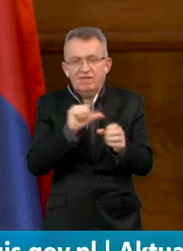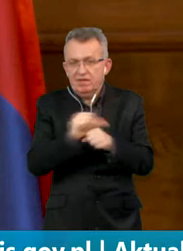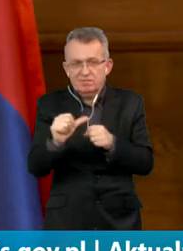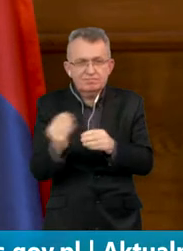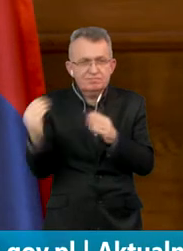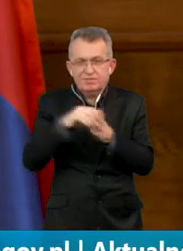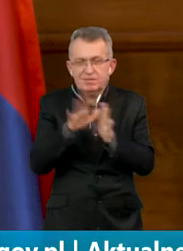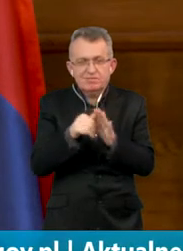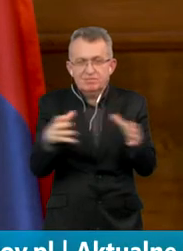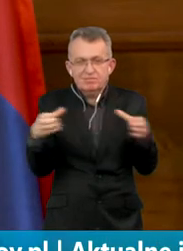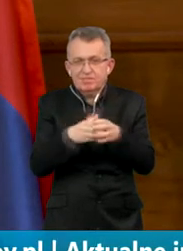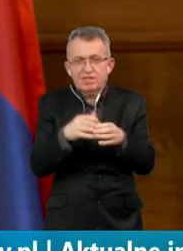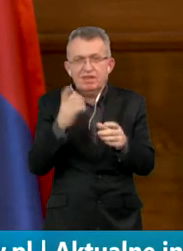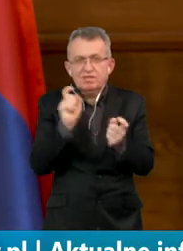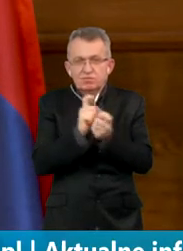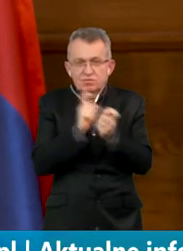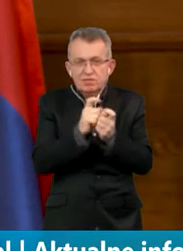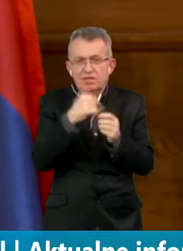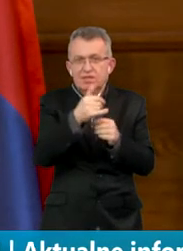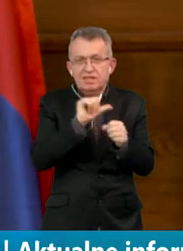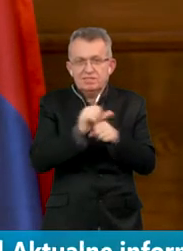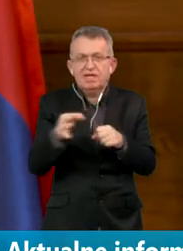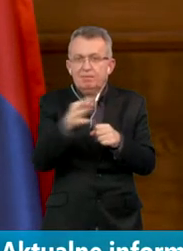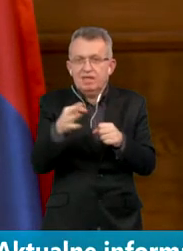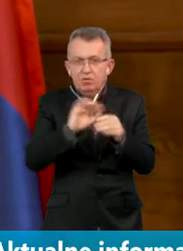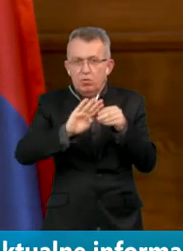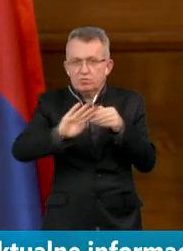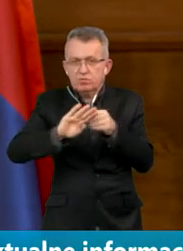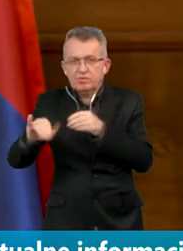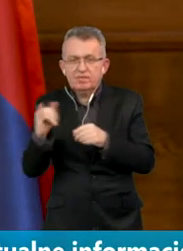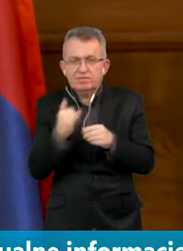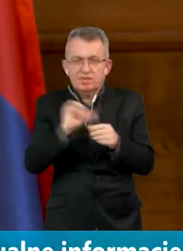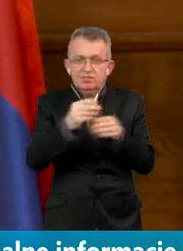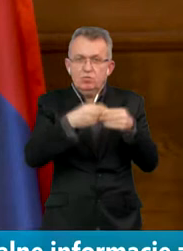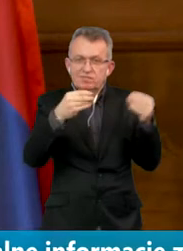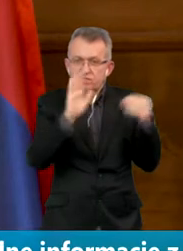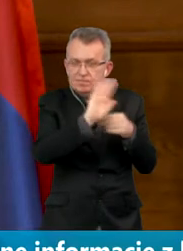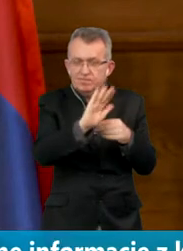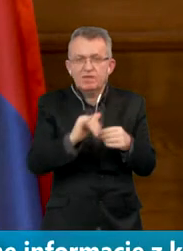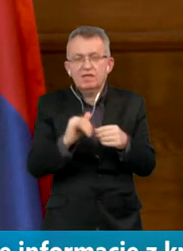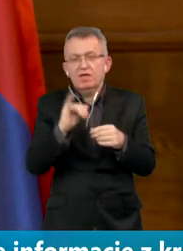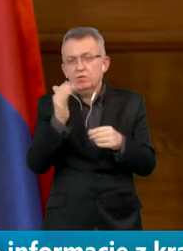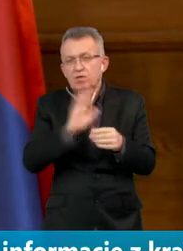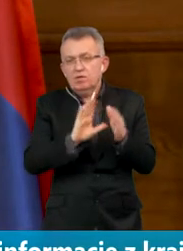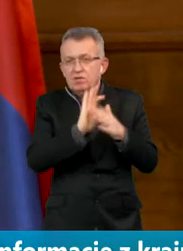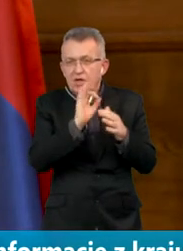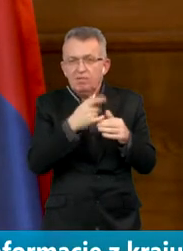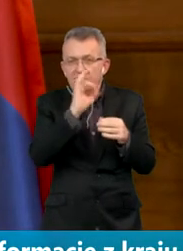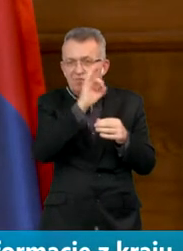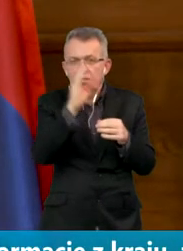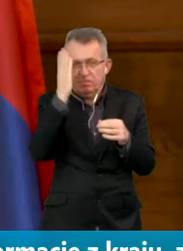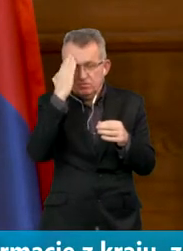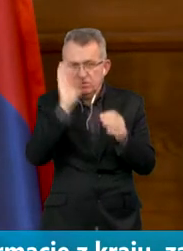oczywiste. Naszymi sąsiadami też są gminy, które się rozwijają, które dbają o to, aby zwiększała się liczba